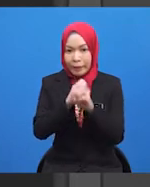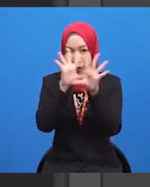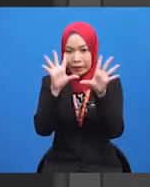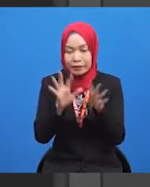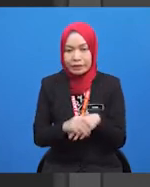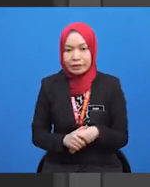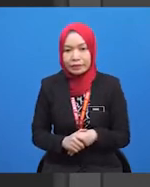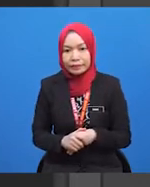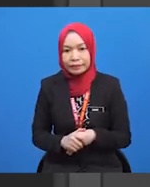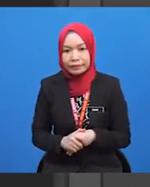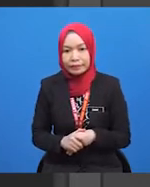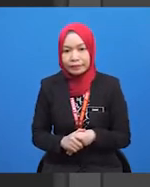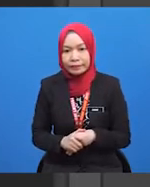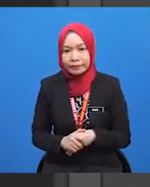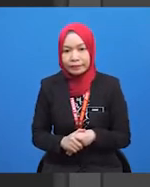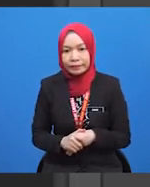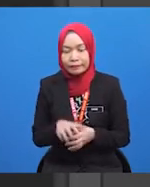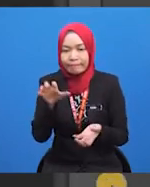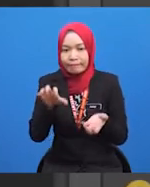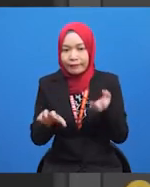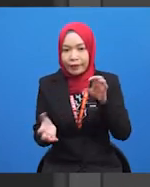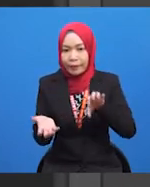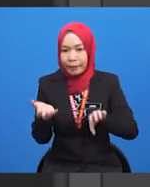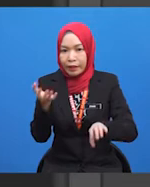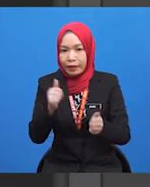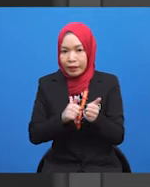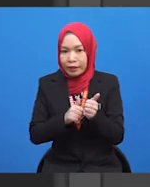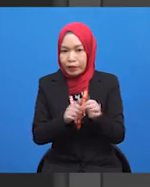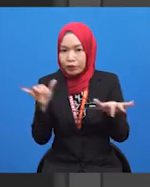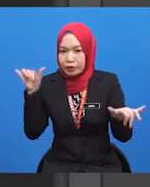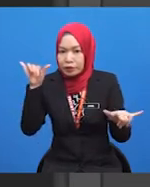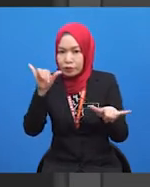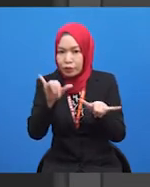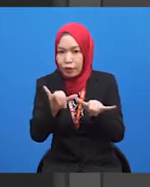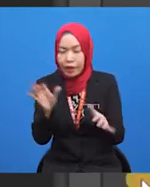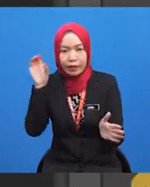Laraskan mengikut kesesuaian gambar yang diperlukan.